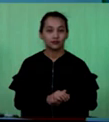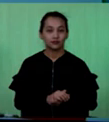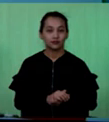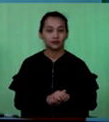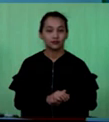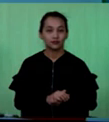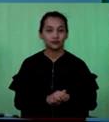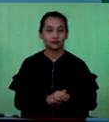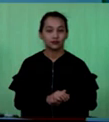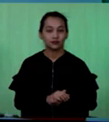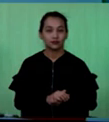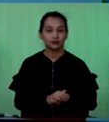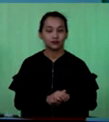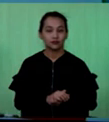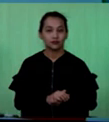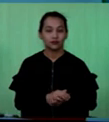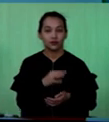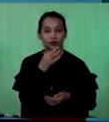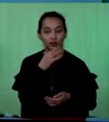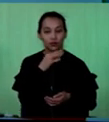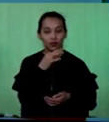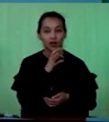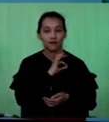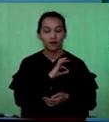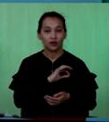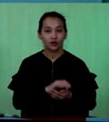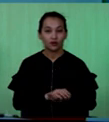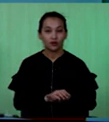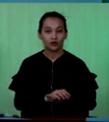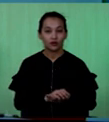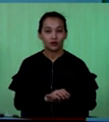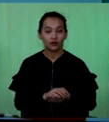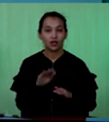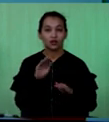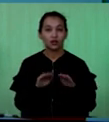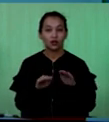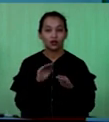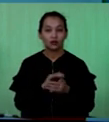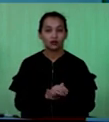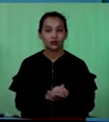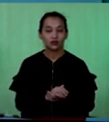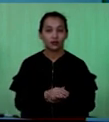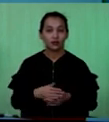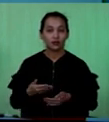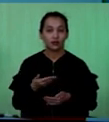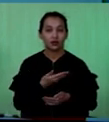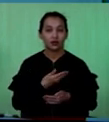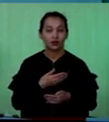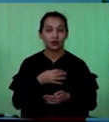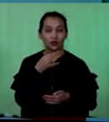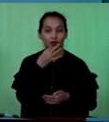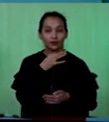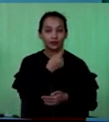o'lchaniladi. Ya'ni dorixonalarda ishlatiladigan tarozi. Bu tarozida biz